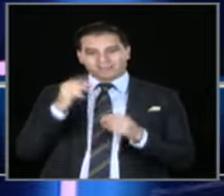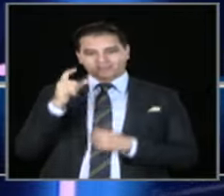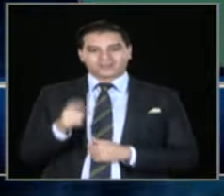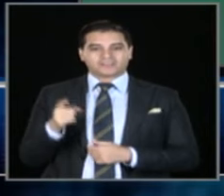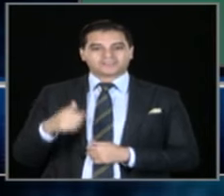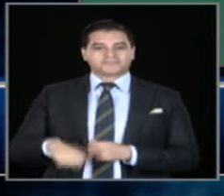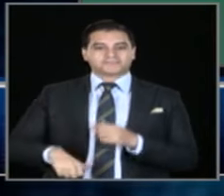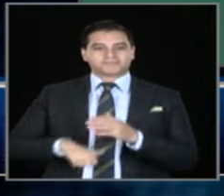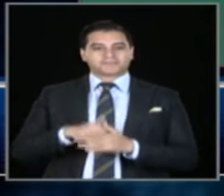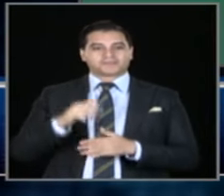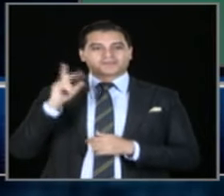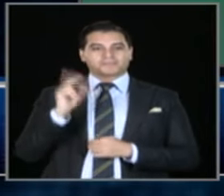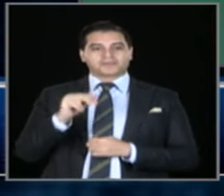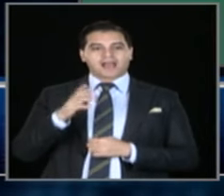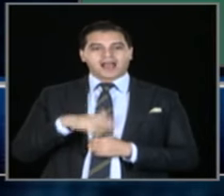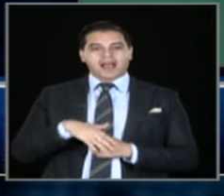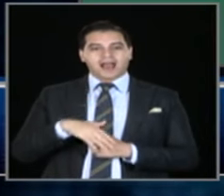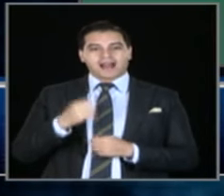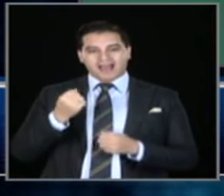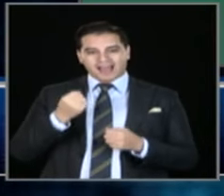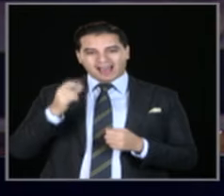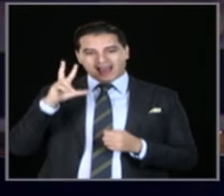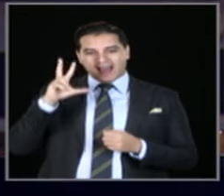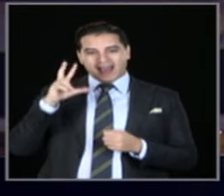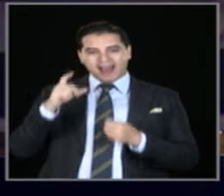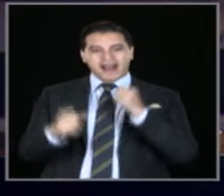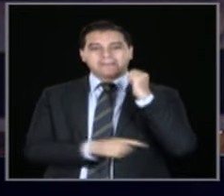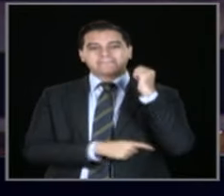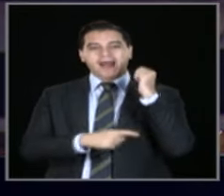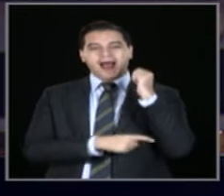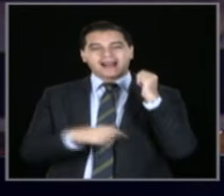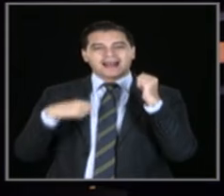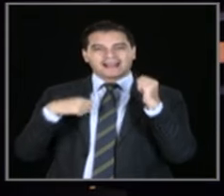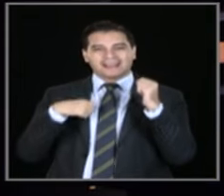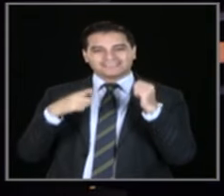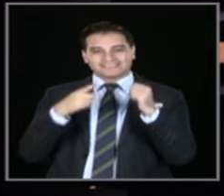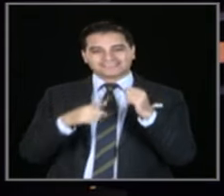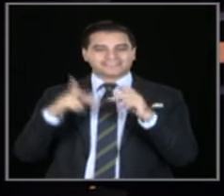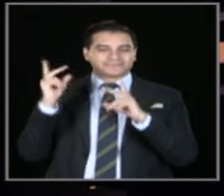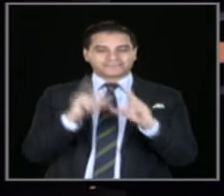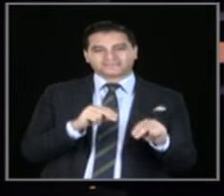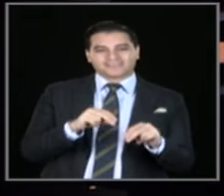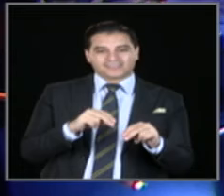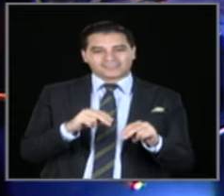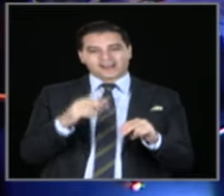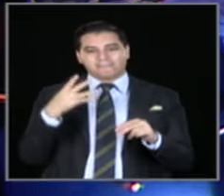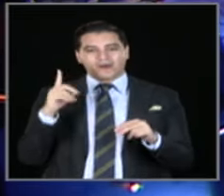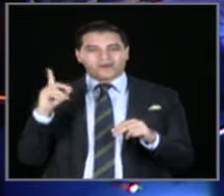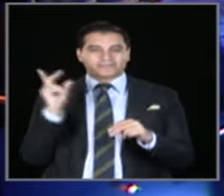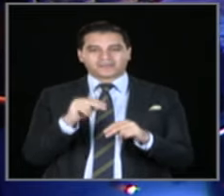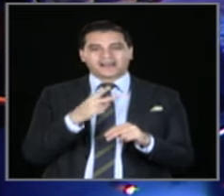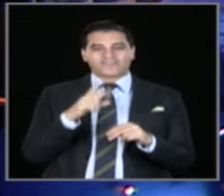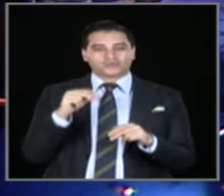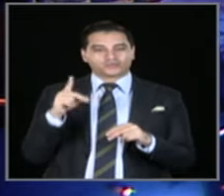كسبوا غزل المحلة 5-1 في 2022، لاعب موهوب.